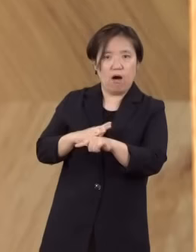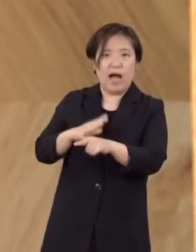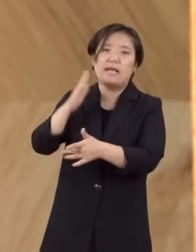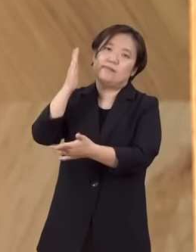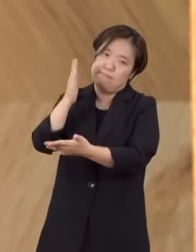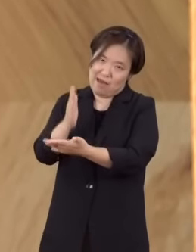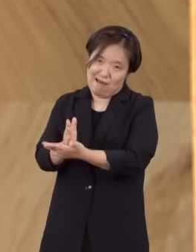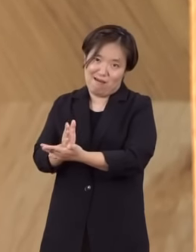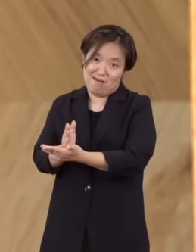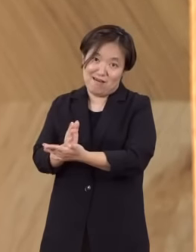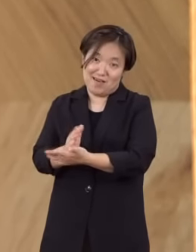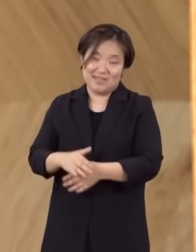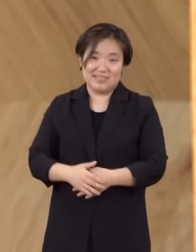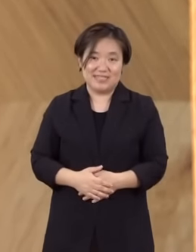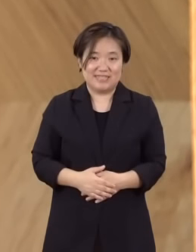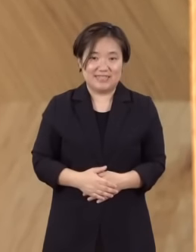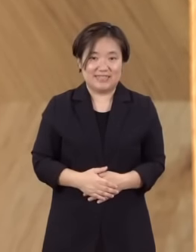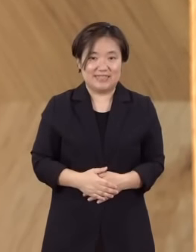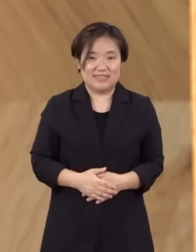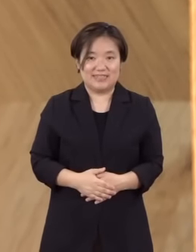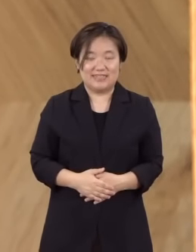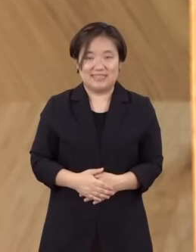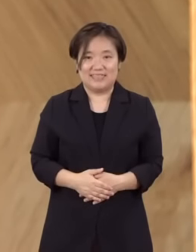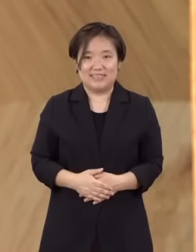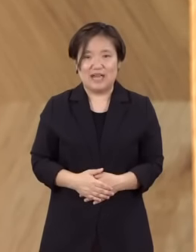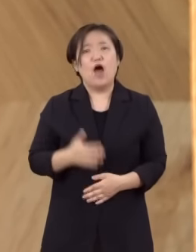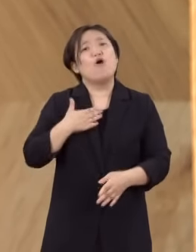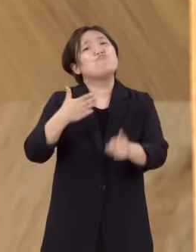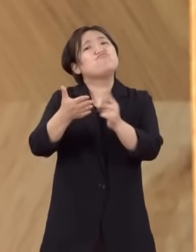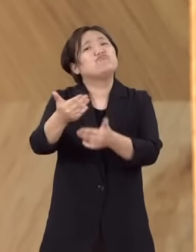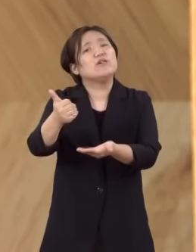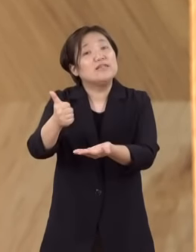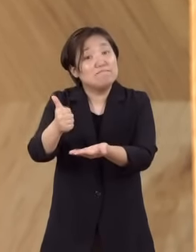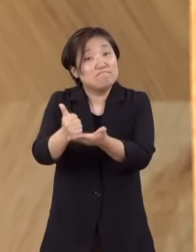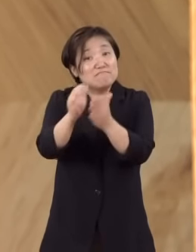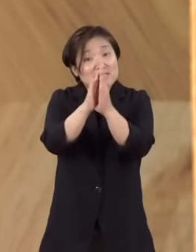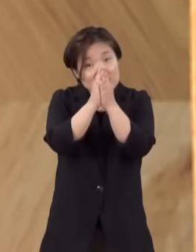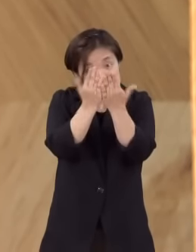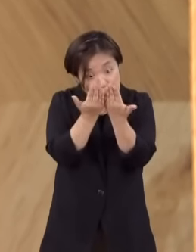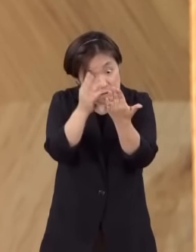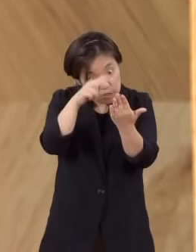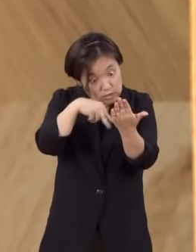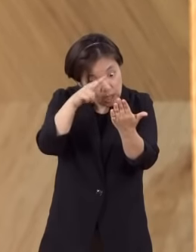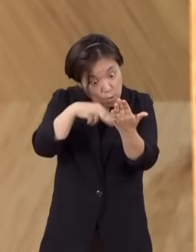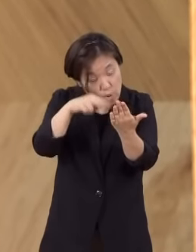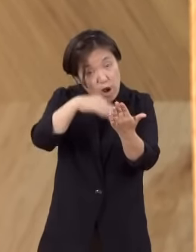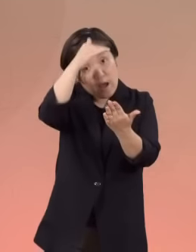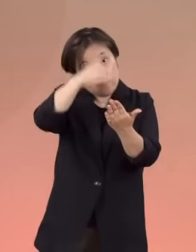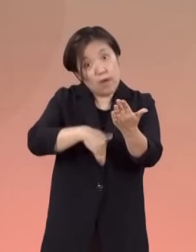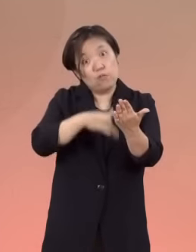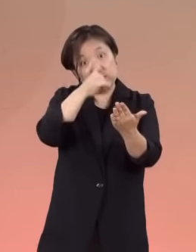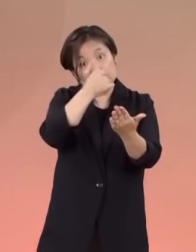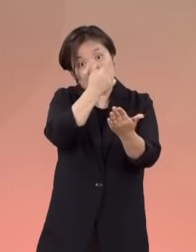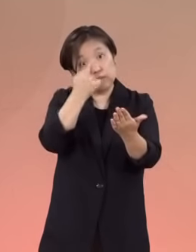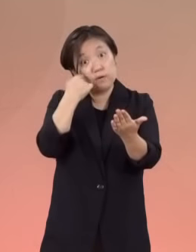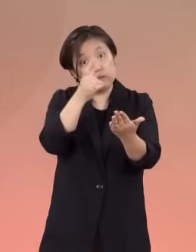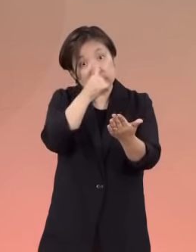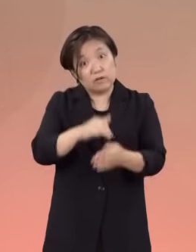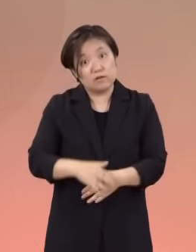절대 없습니다 분명히 부처님께서 경전에서 부처님께서 분명히 증명하셨습니다